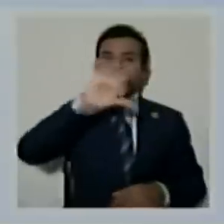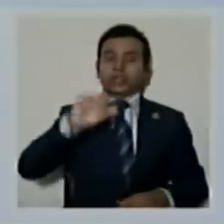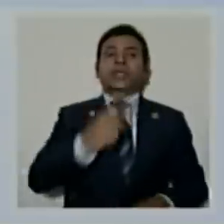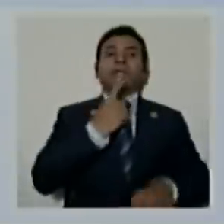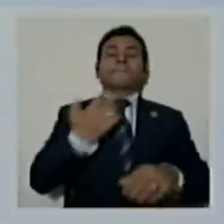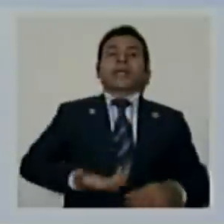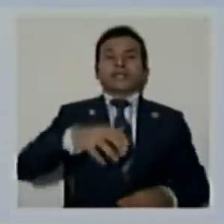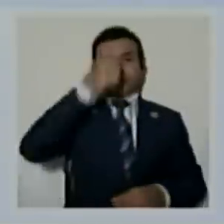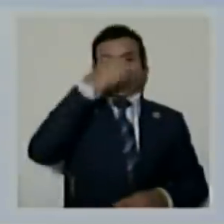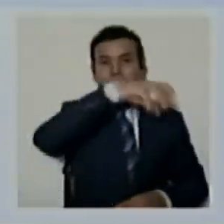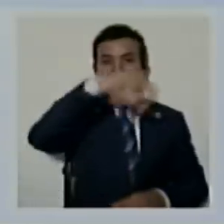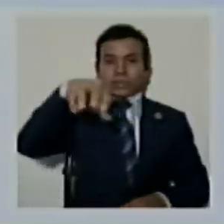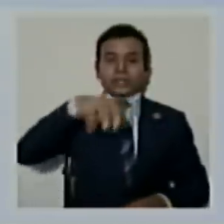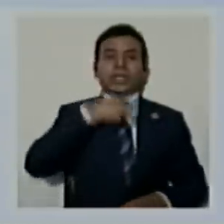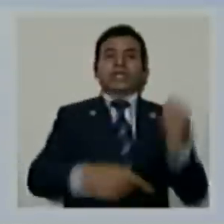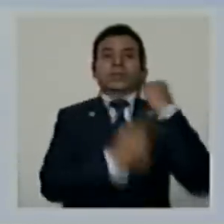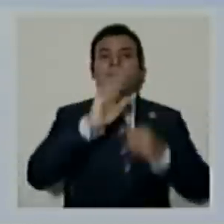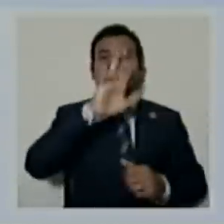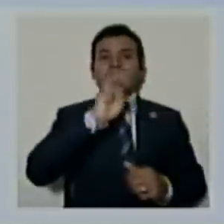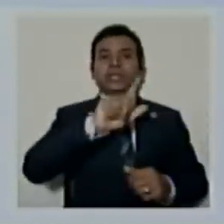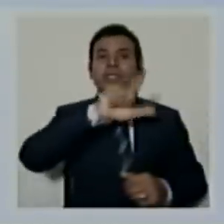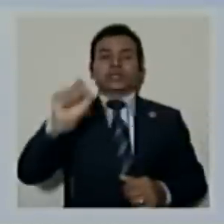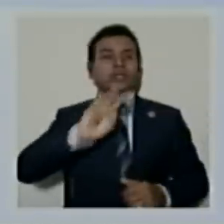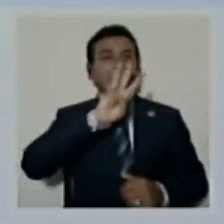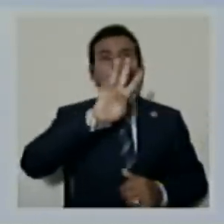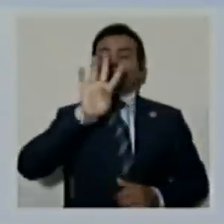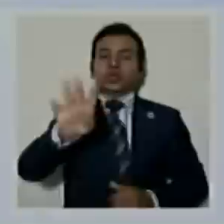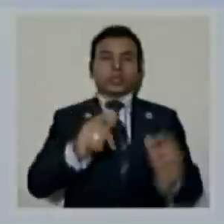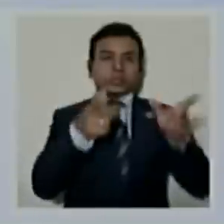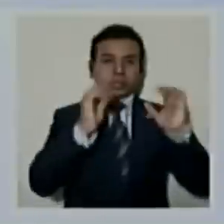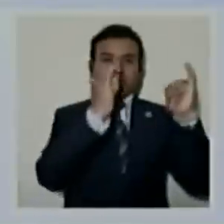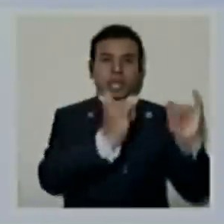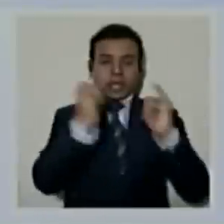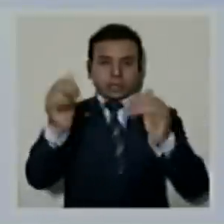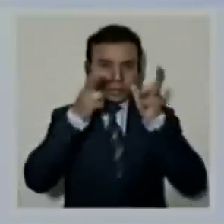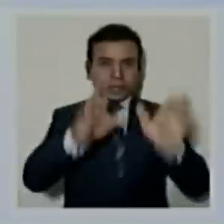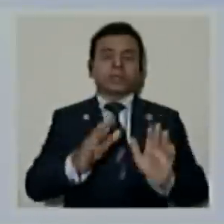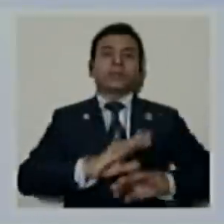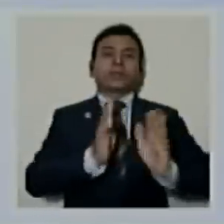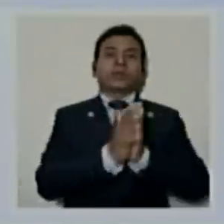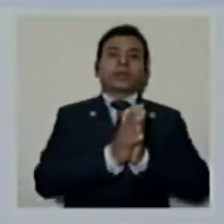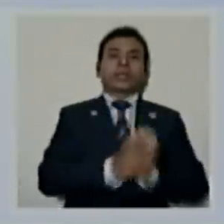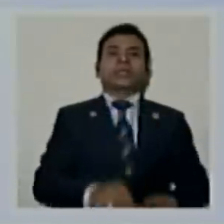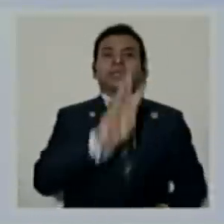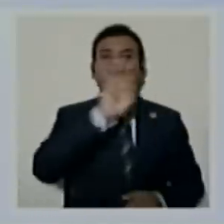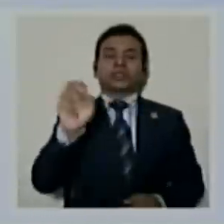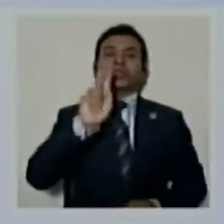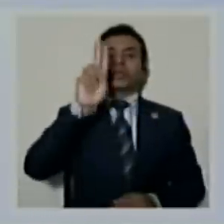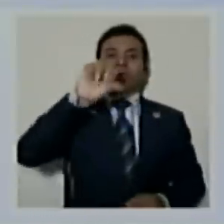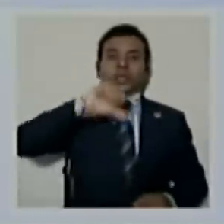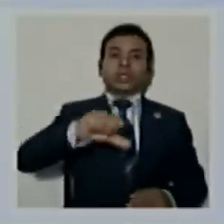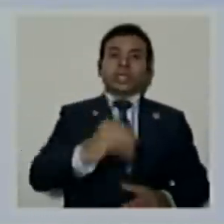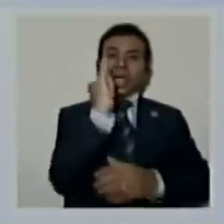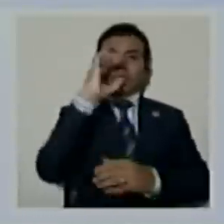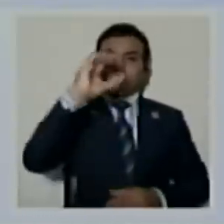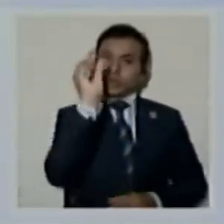শয্যা প্রস্তুতি চলছে। ঢাকা মহানগরীতে আছে 2900টি, ঢাকা সিটির বাইরে দেশের বিভিন্ন হাসপাতালে 5734টি এবং